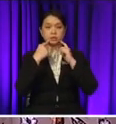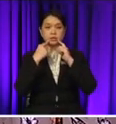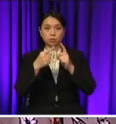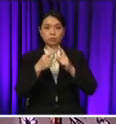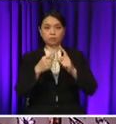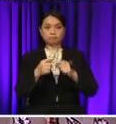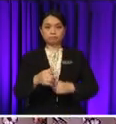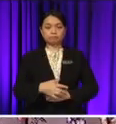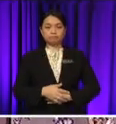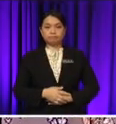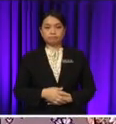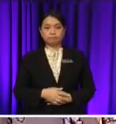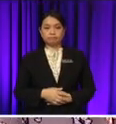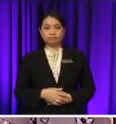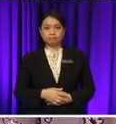panjang